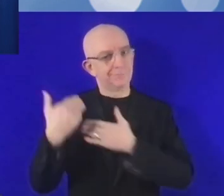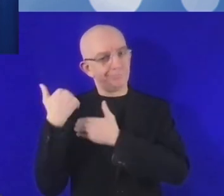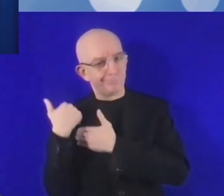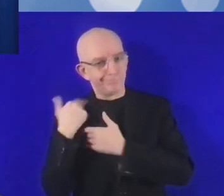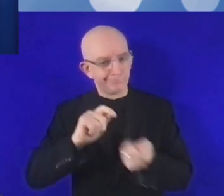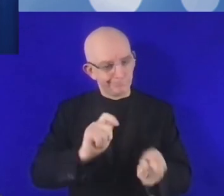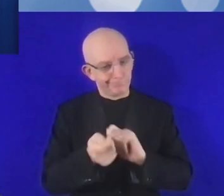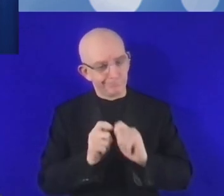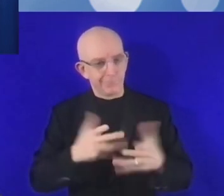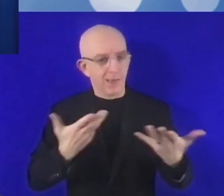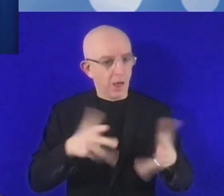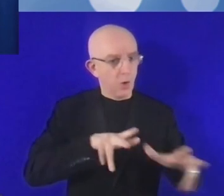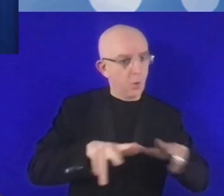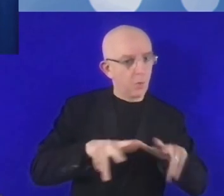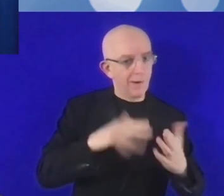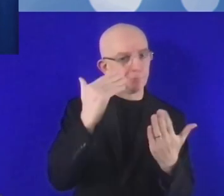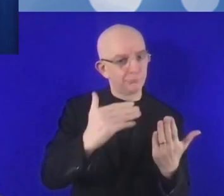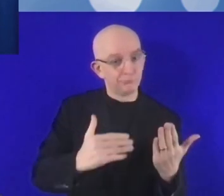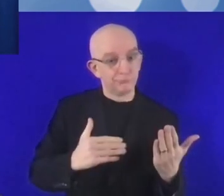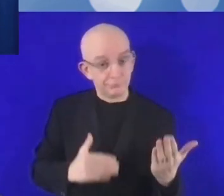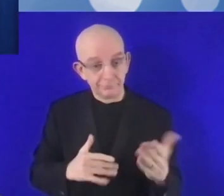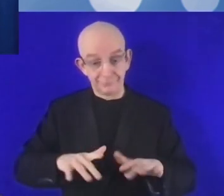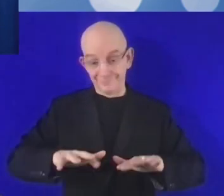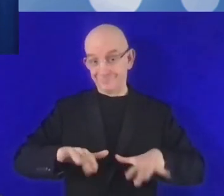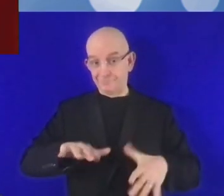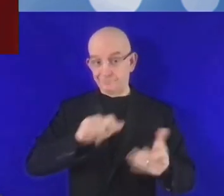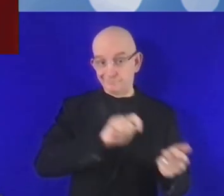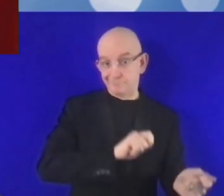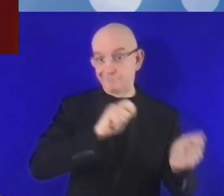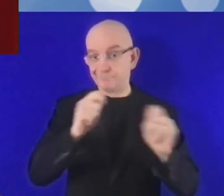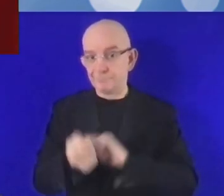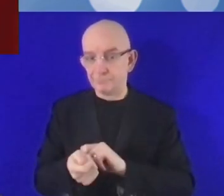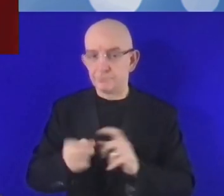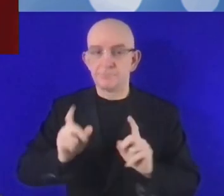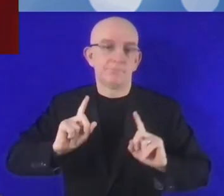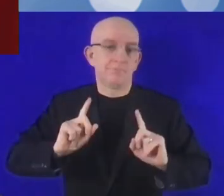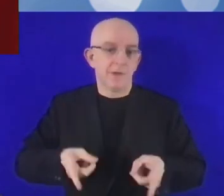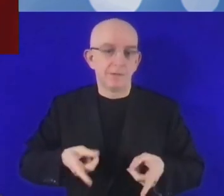网络空间的这个顺序和安全，